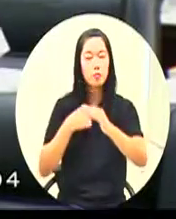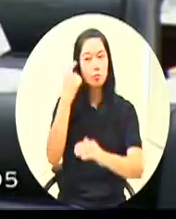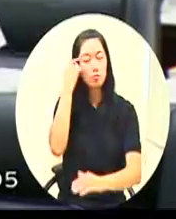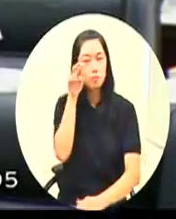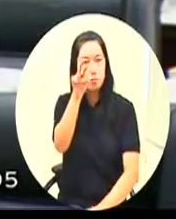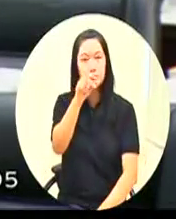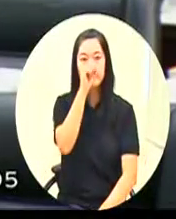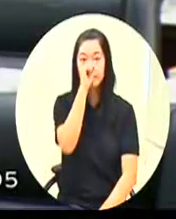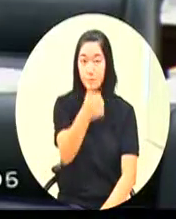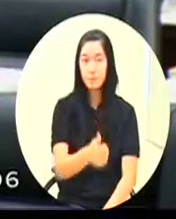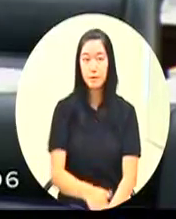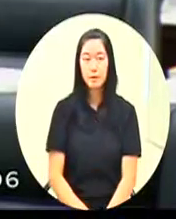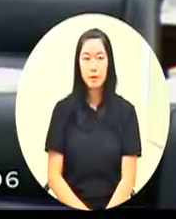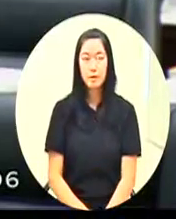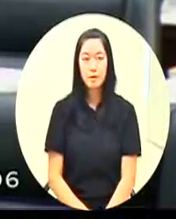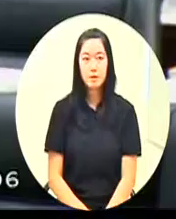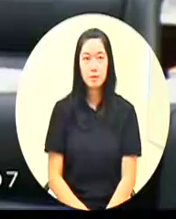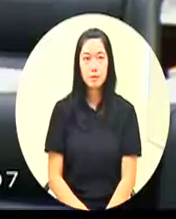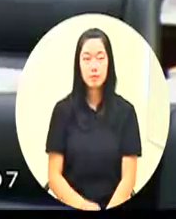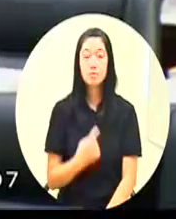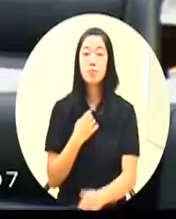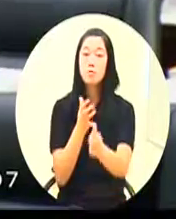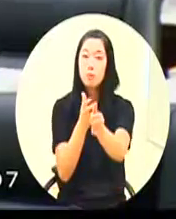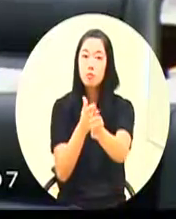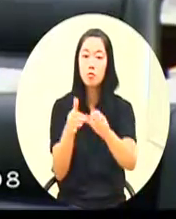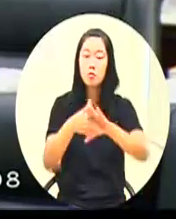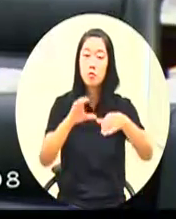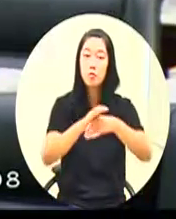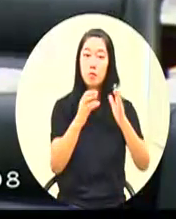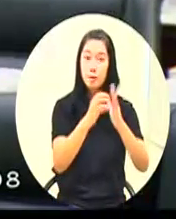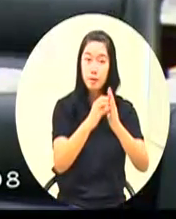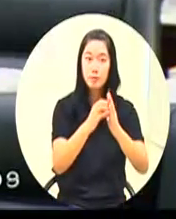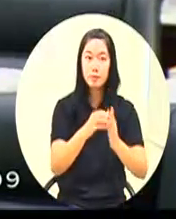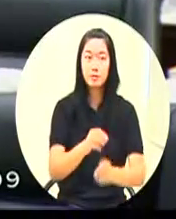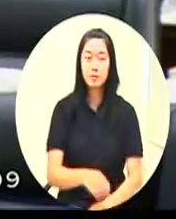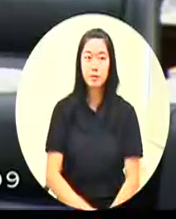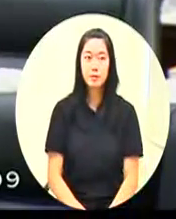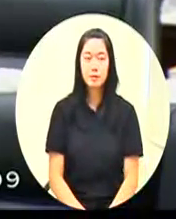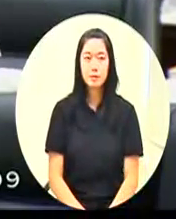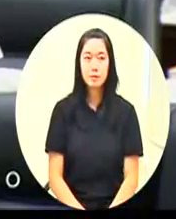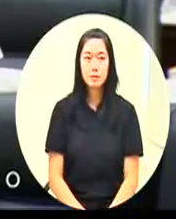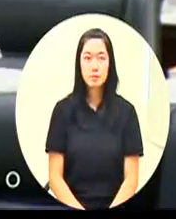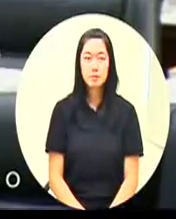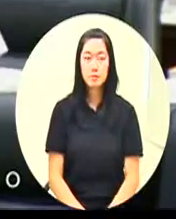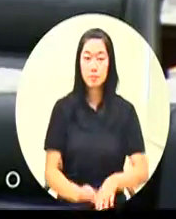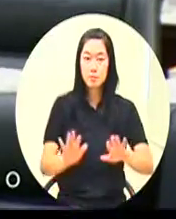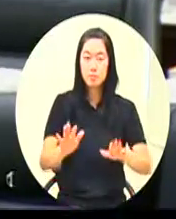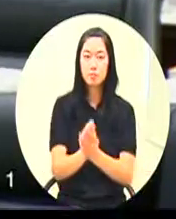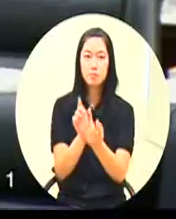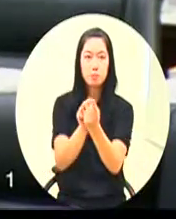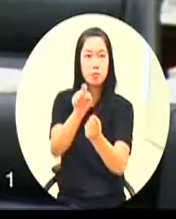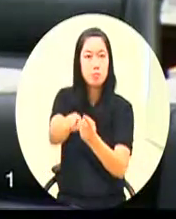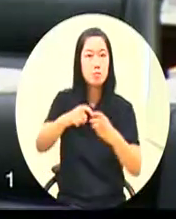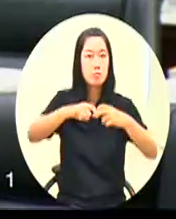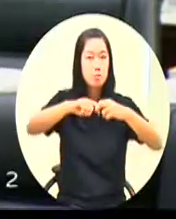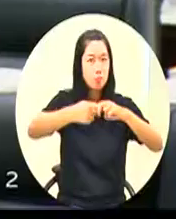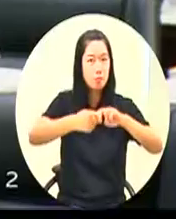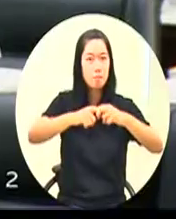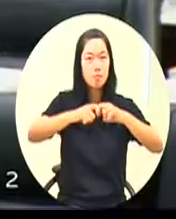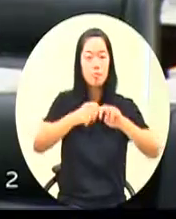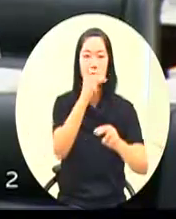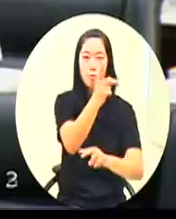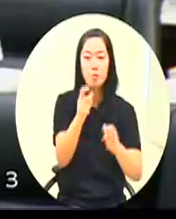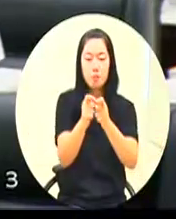情。那我要请问那个文化局，就是说那么你们到底现在对李科永图书馆到底有没有进